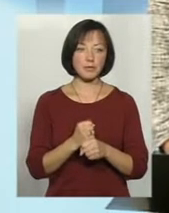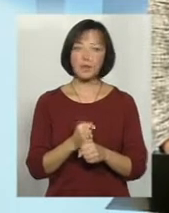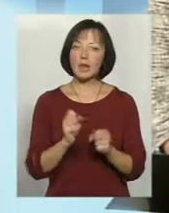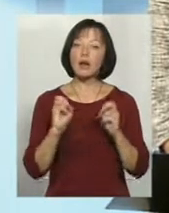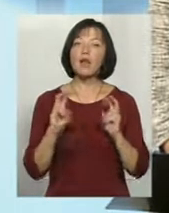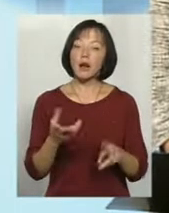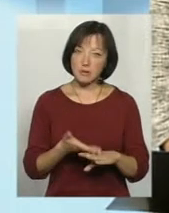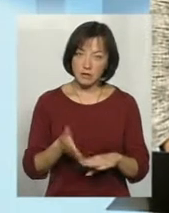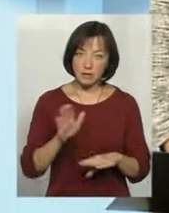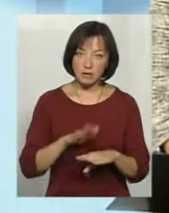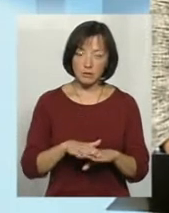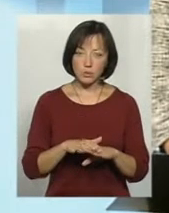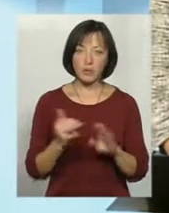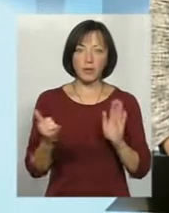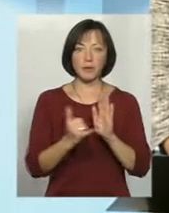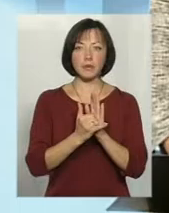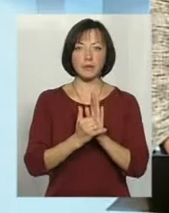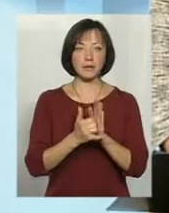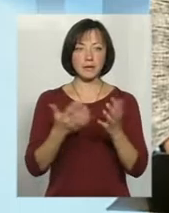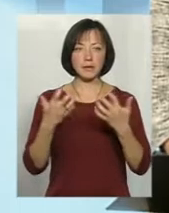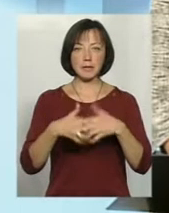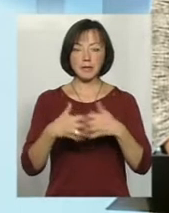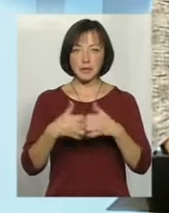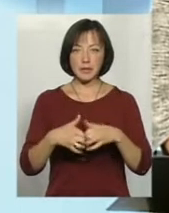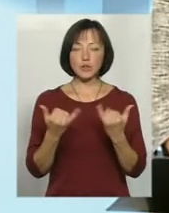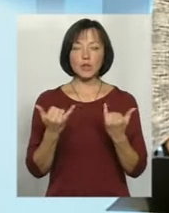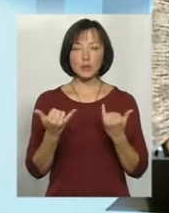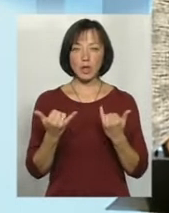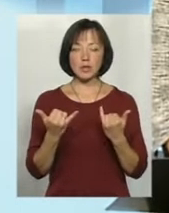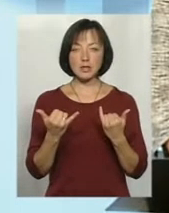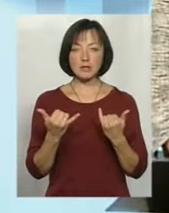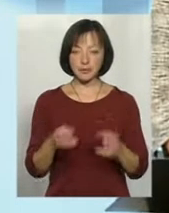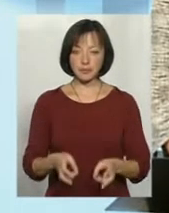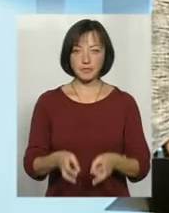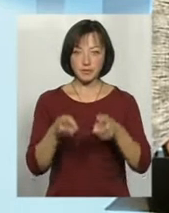Наскільки складно встановити оснащення, сучасне оснащення в